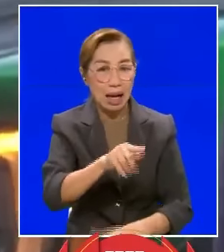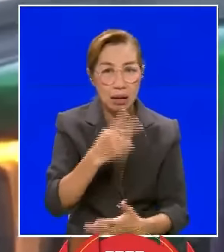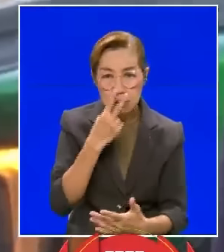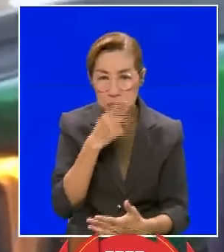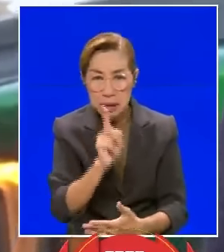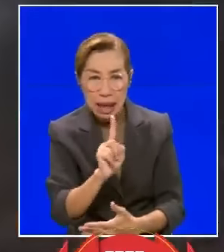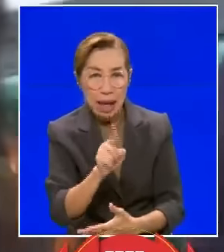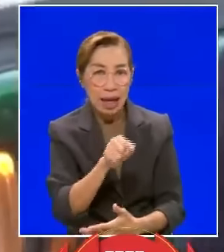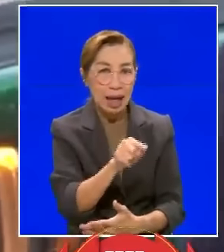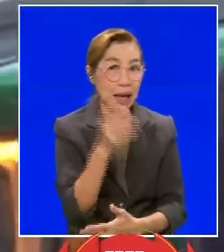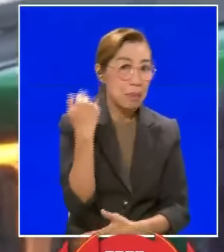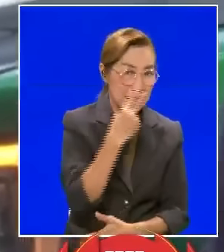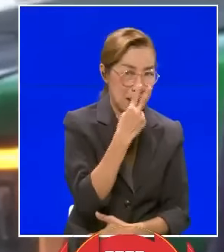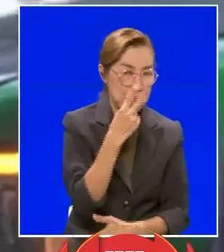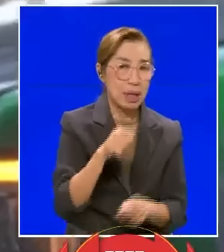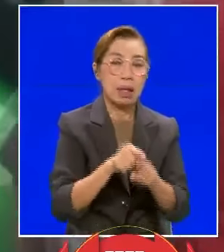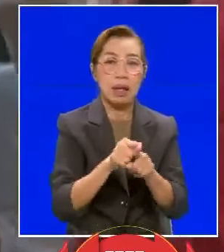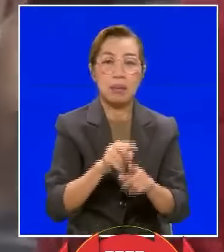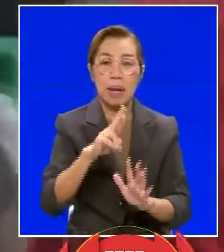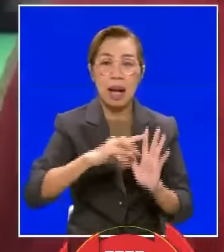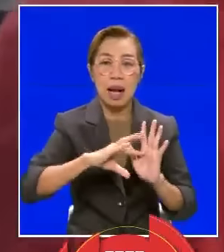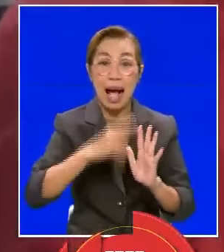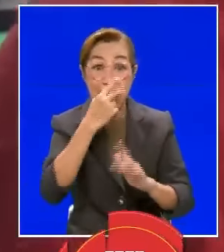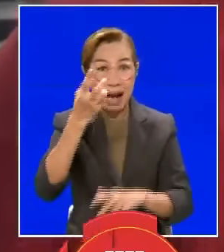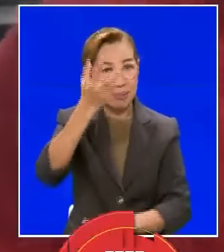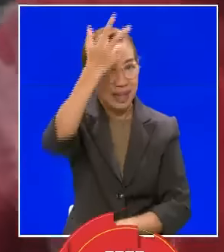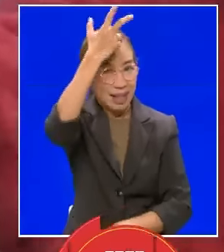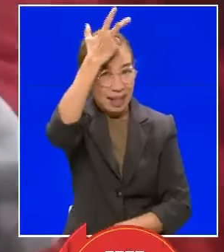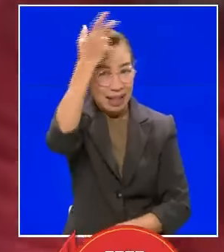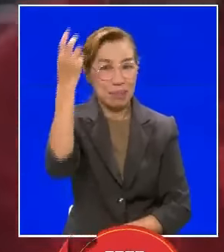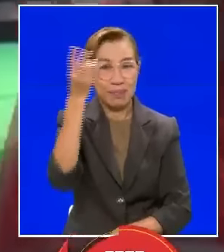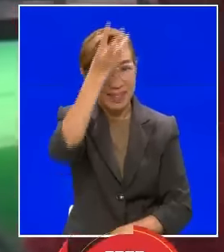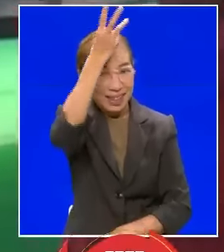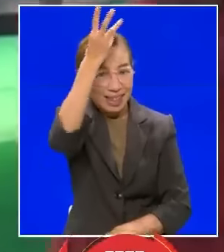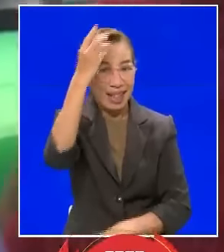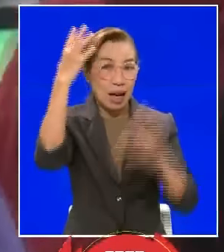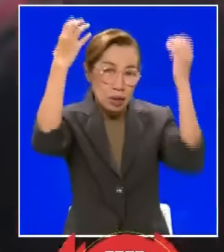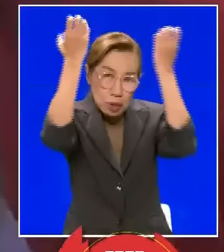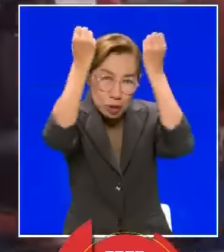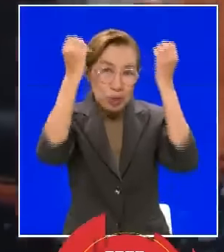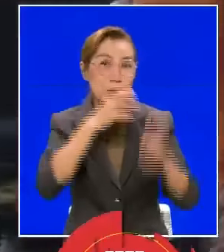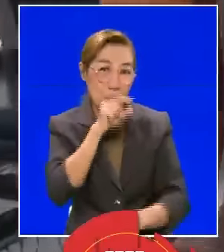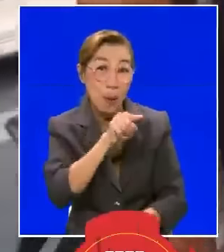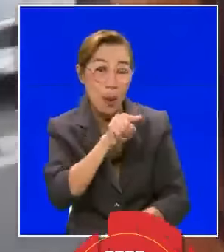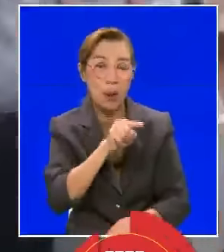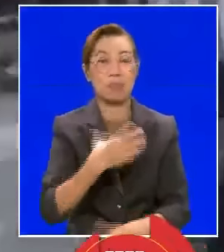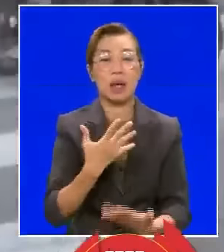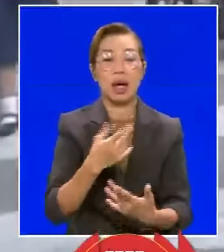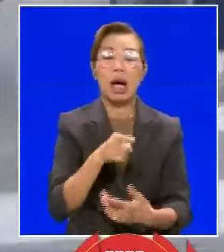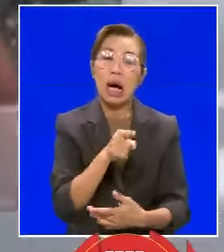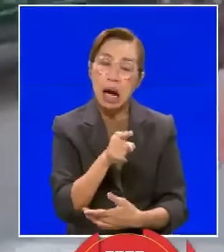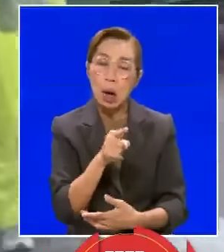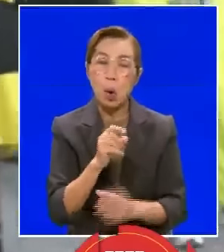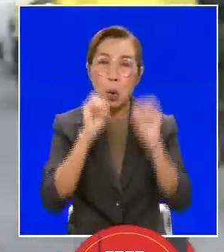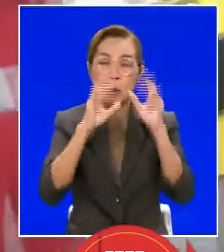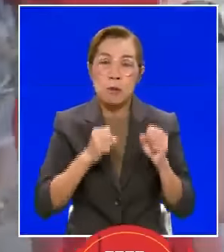รือเปล่าเนี่ยนะ เมื่อกี้นี่คุณจะเห็นเลย บอกว่าม า นี่ดำดง อันนี้นี่ขอให้คะแนนความพยายามเต็ม